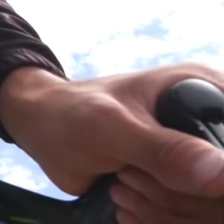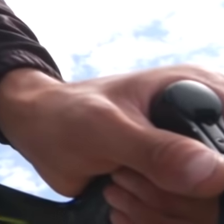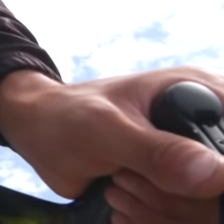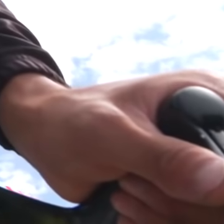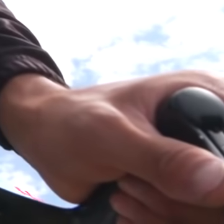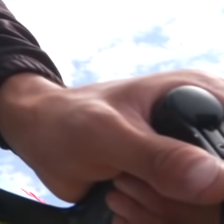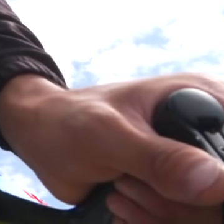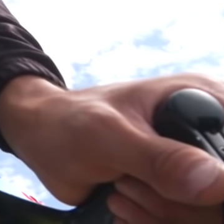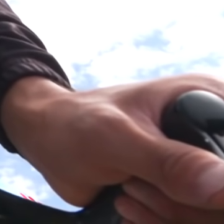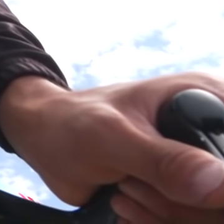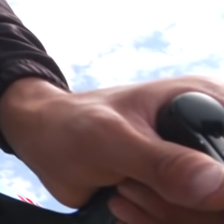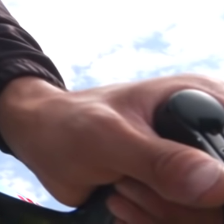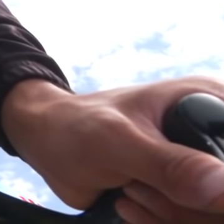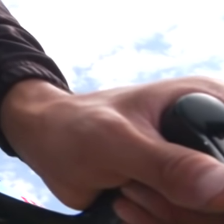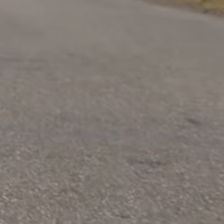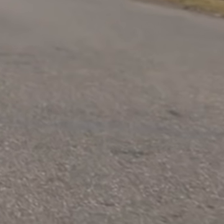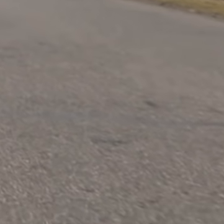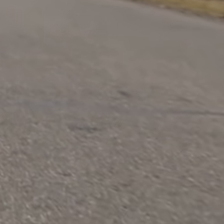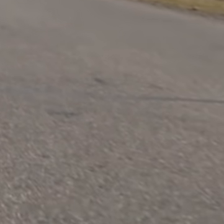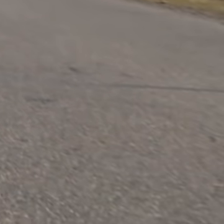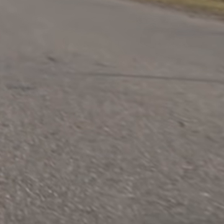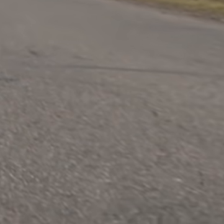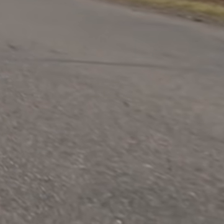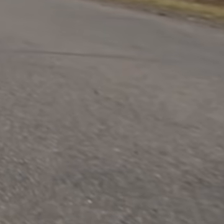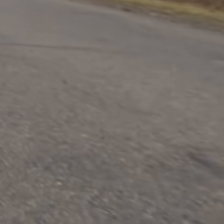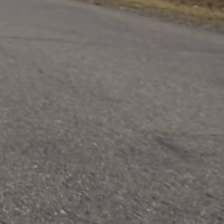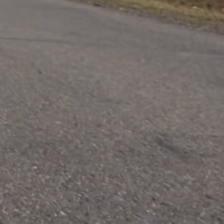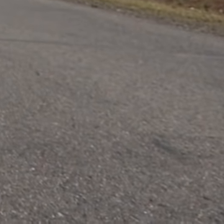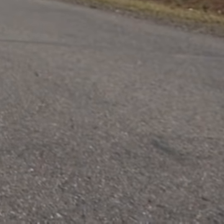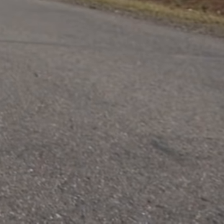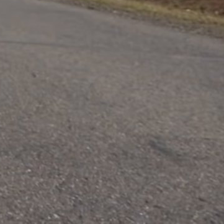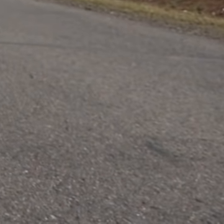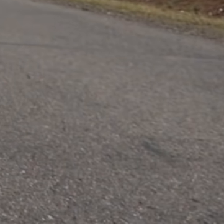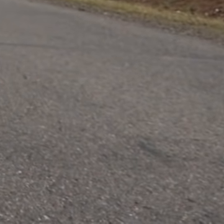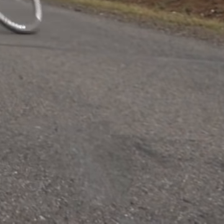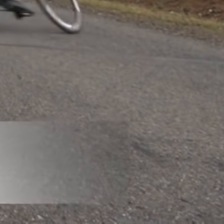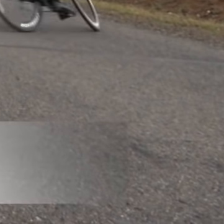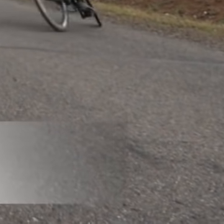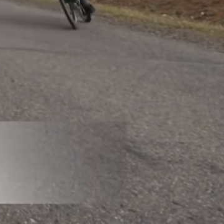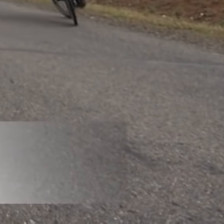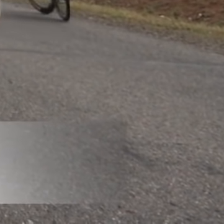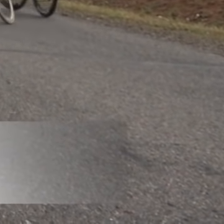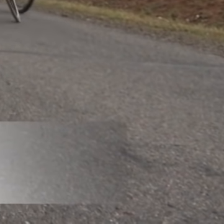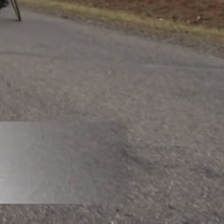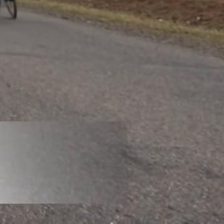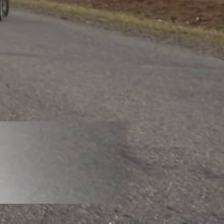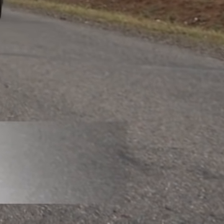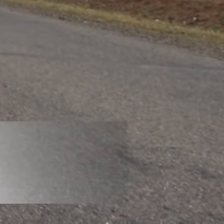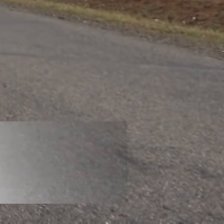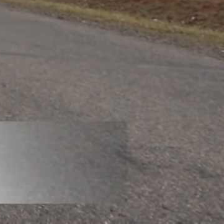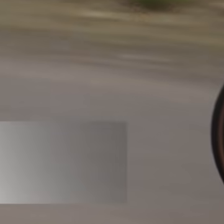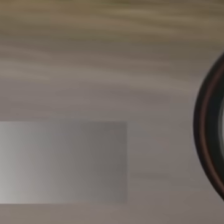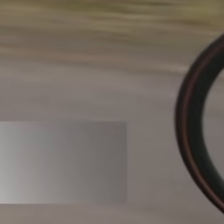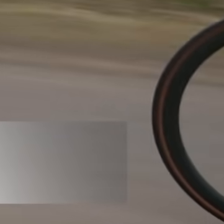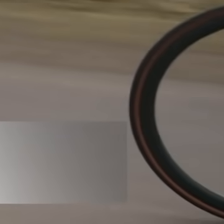Улсын ур шалруулах тэмцээн нь Бартат замын болон марафон гэсэн хоёр ангилалд болно. 1991 оноос зохион байгуулагдаж эхэлсэн уулын дугуйн улсын ур